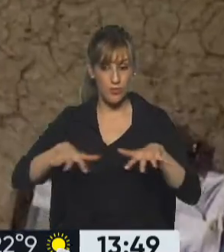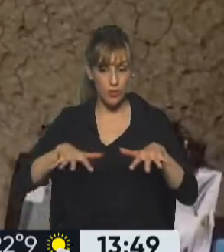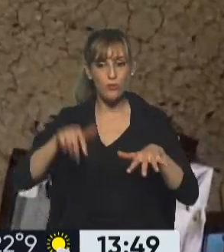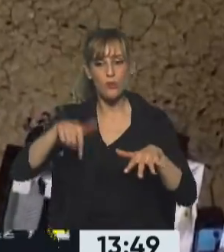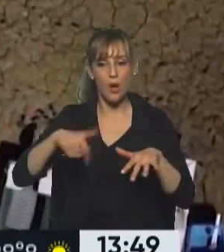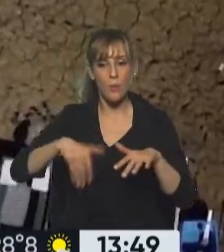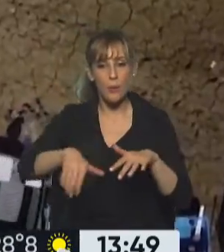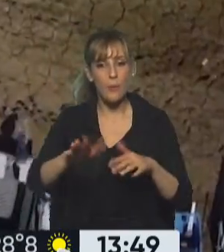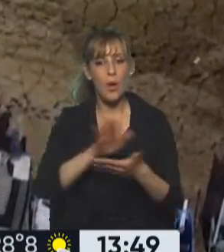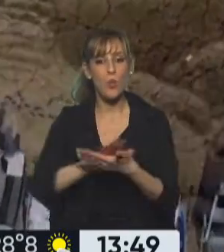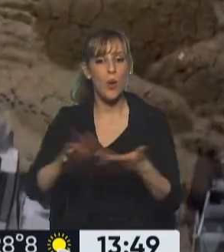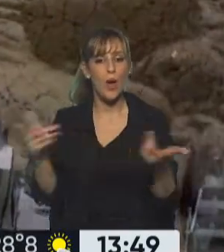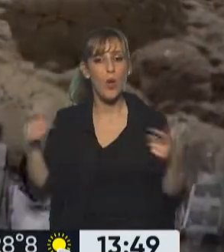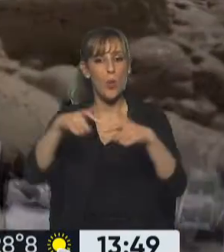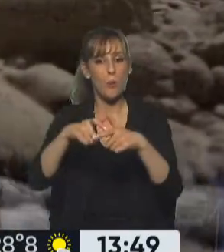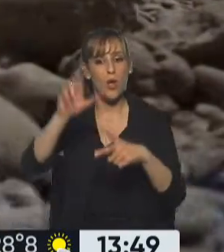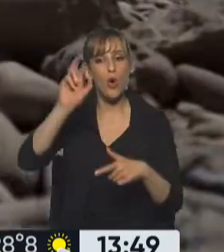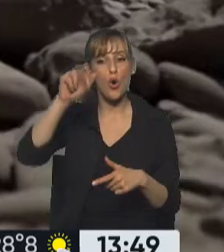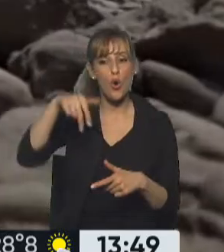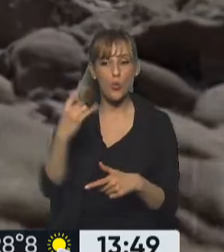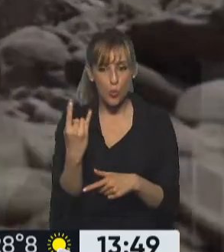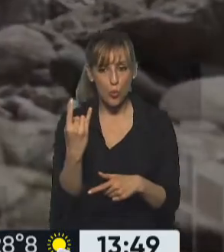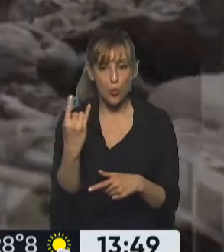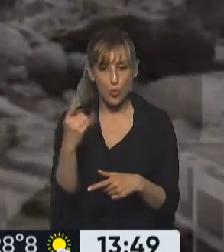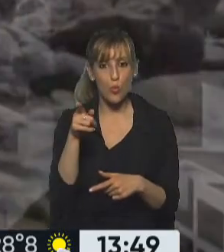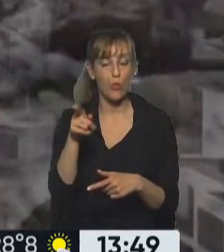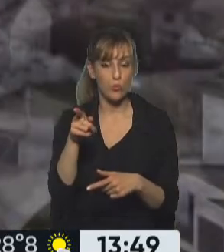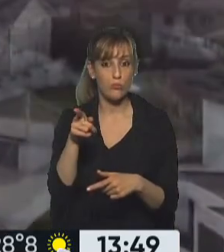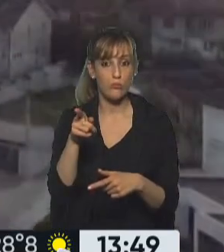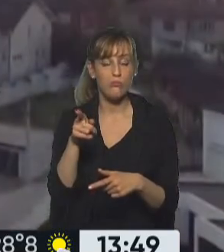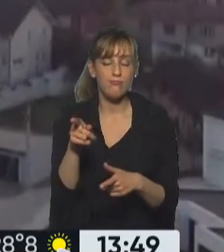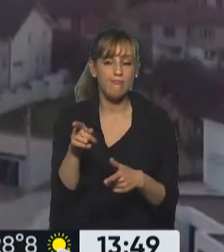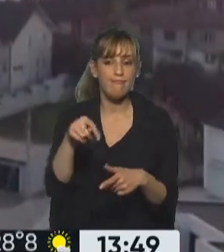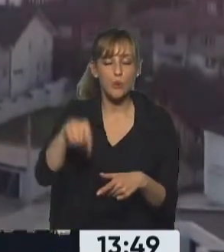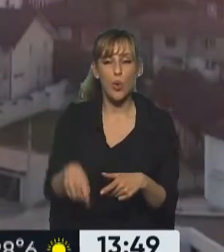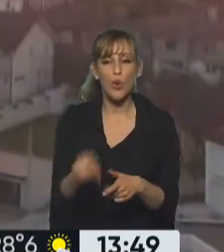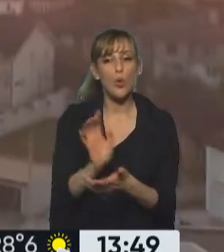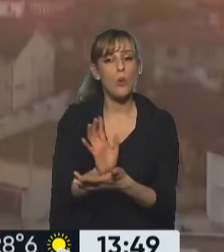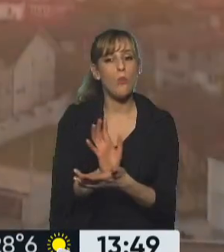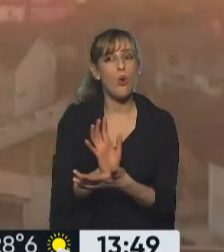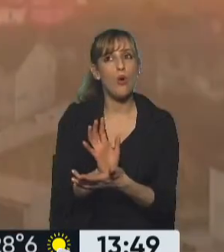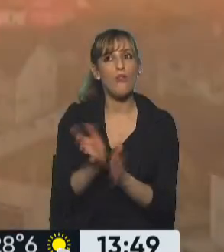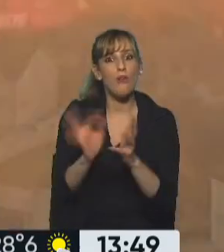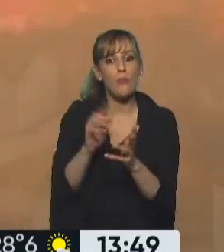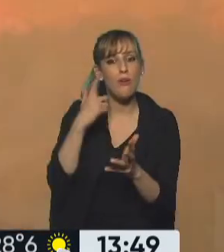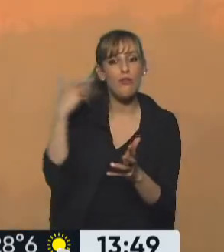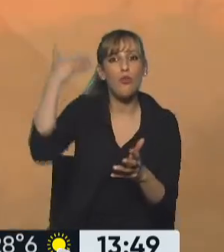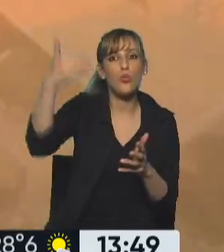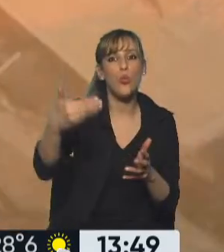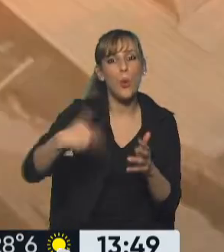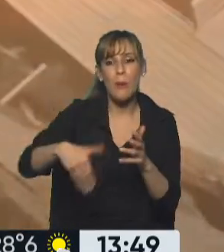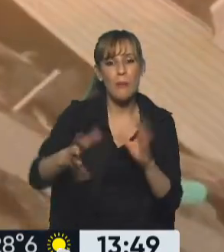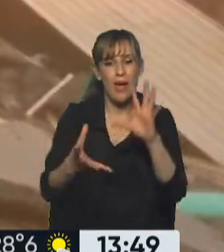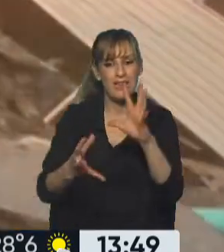de cambio climático de la ONU será, en el mejor de los casos, un nuevo ejercicio de catastrofismo planificado destinado a lavar la